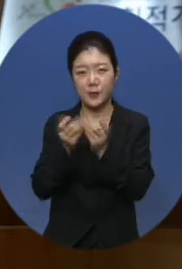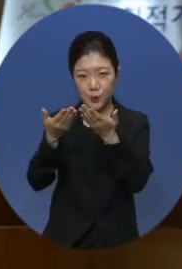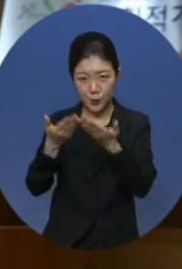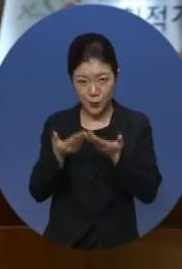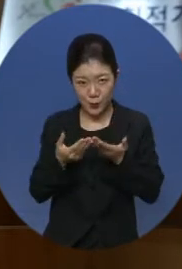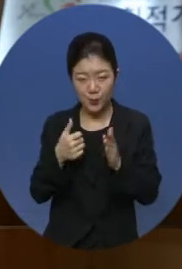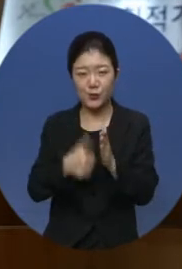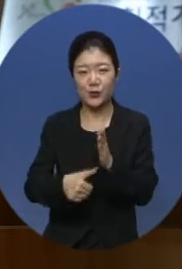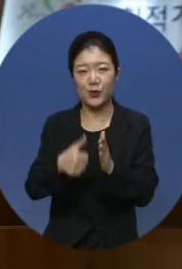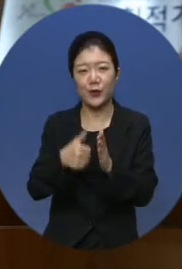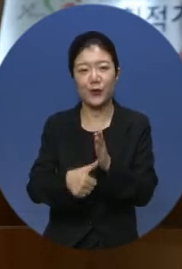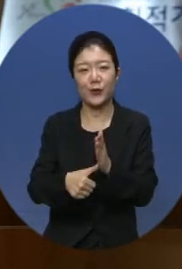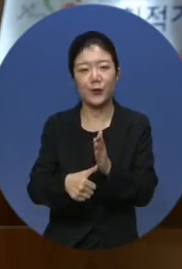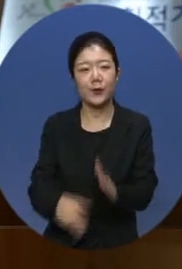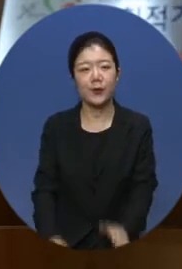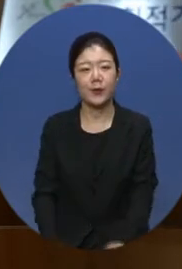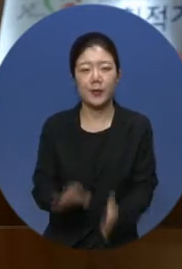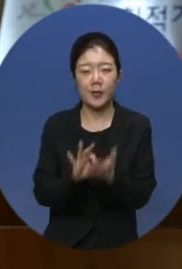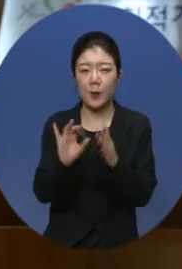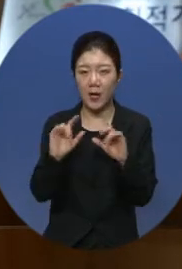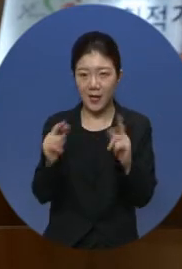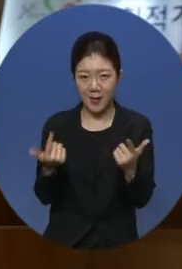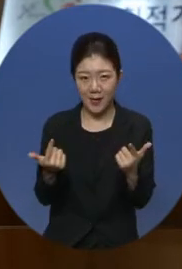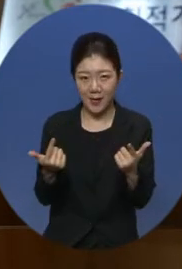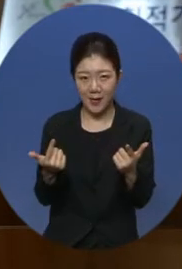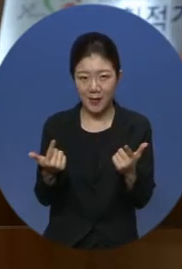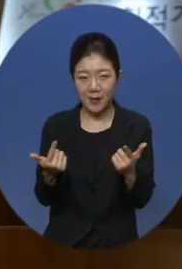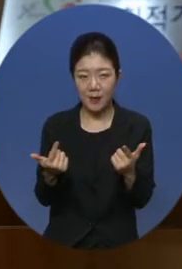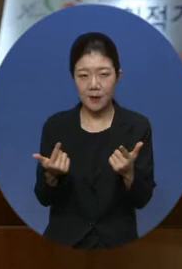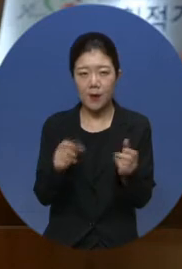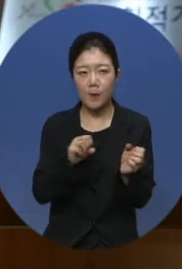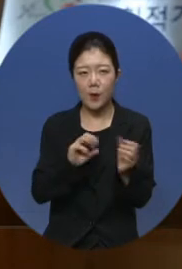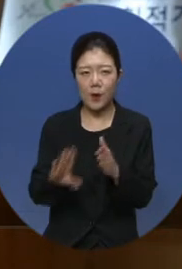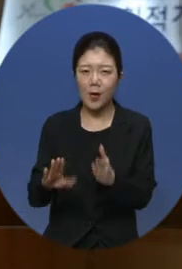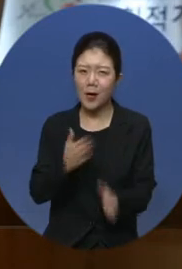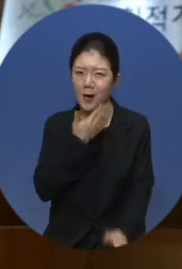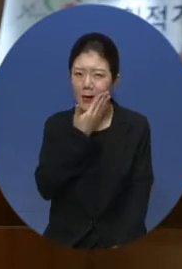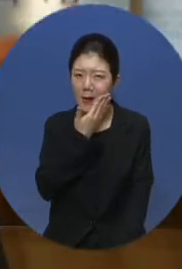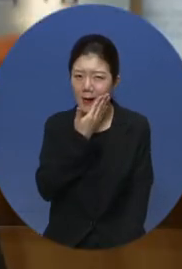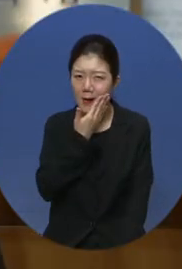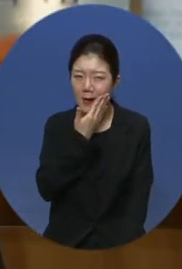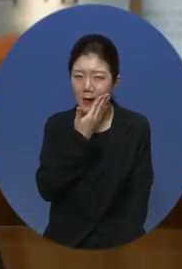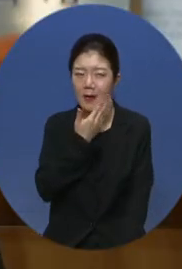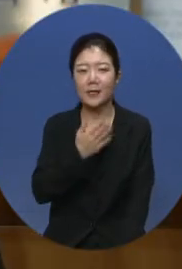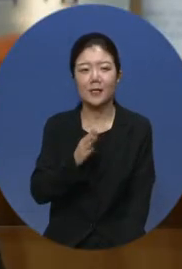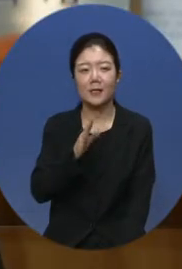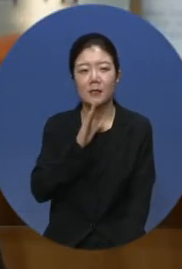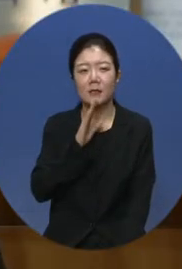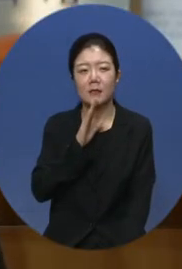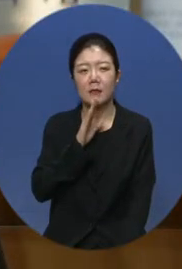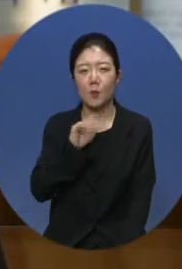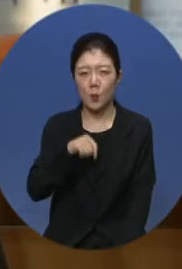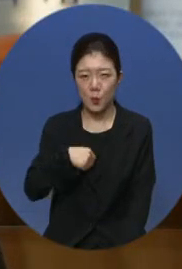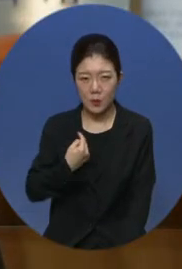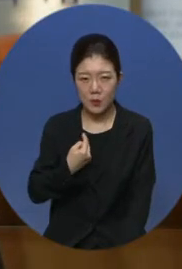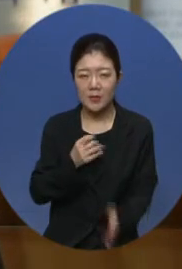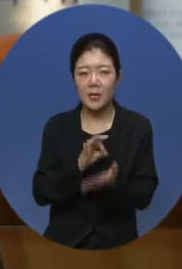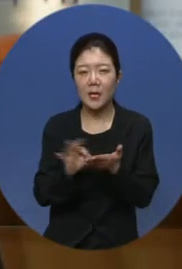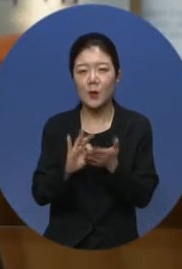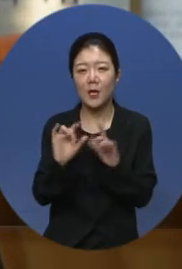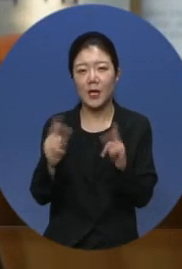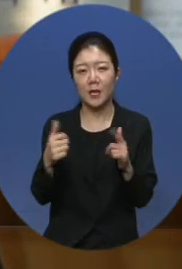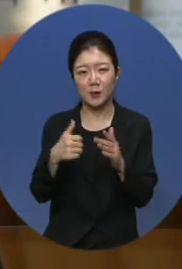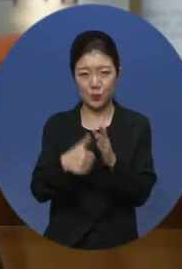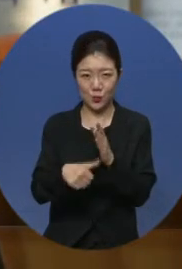기증해주는 물건들입니다. 사용하지 않거나 그리고 버리기에나 아깝고 그리고 실제로 본인들이 사용하지 않는